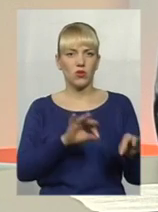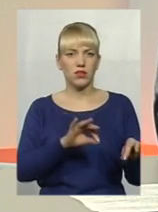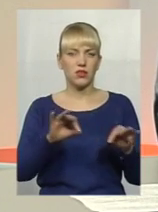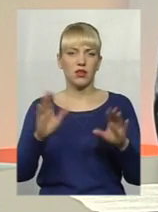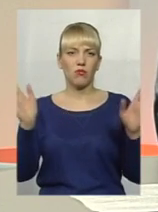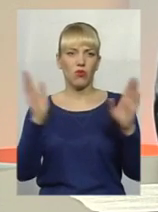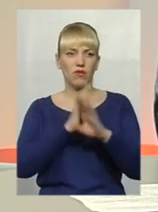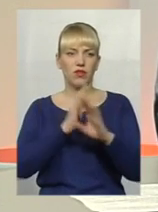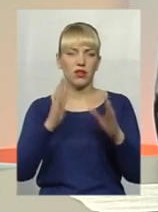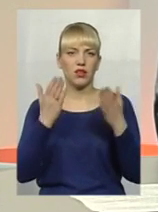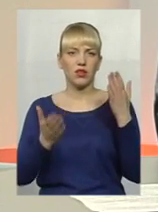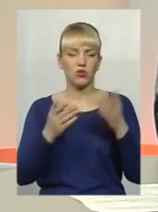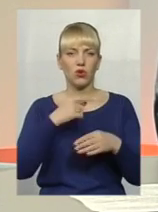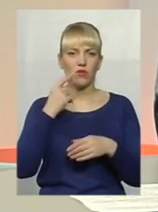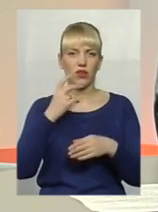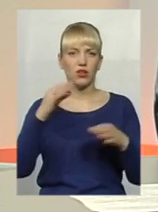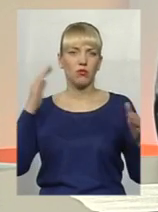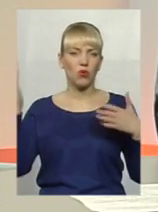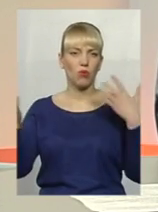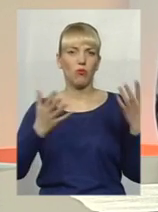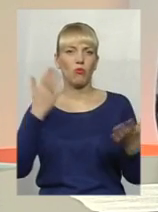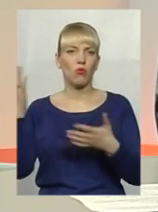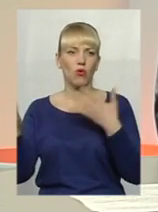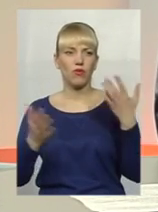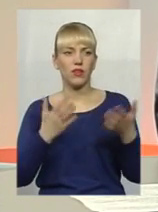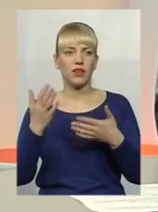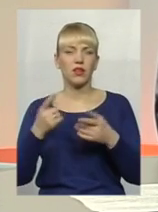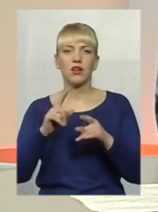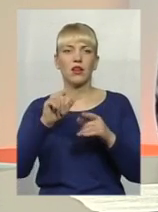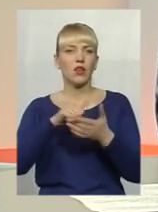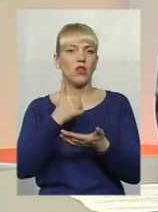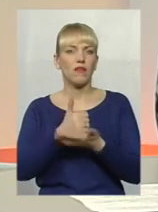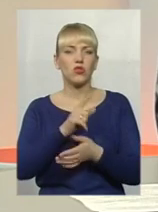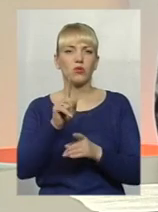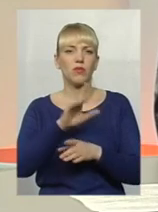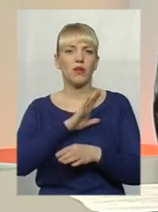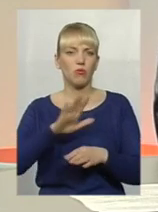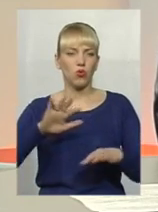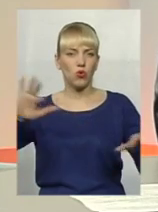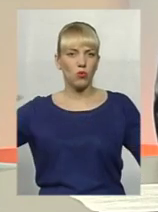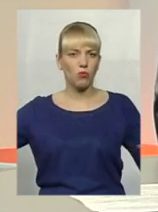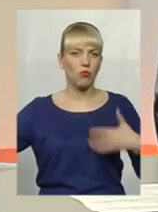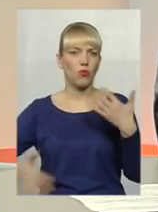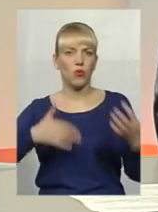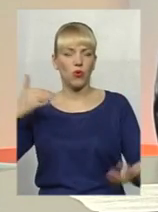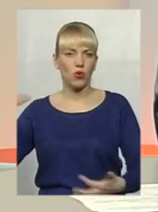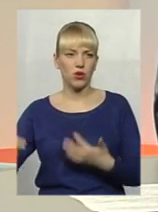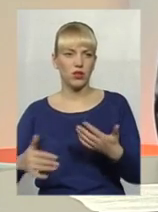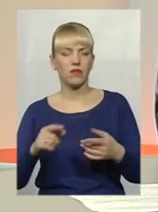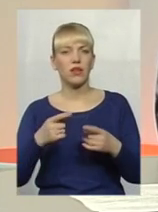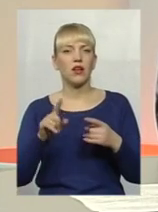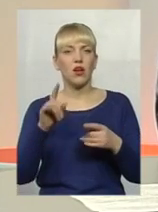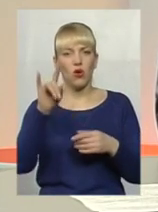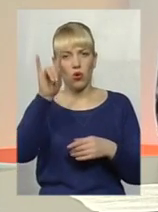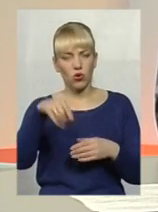І якщо ми говоримо про провітрювання, то щоб не було протягів. Тобто ми відкриваємо вікно, але закриваємо двері, щоб не було протягів,